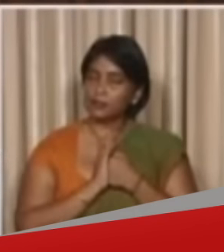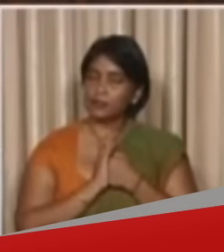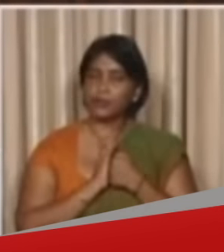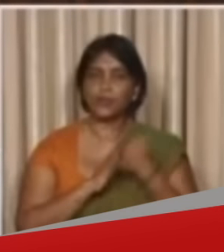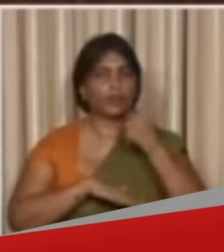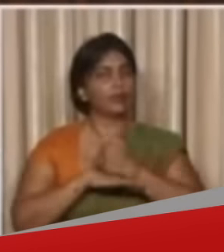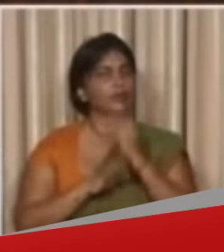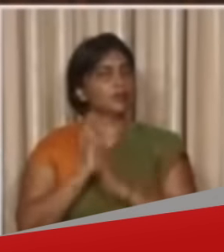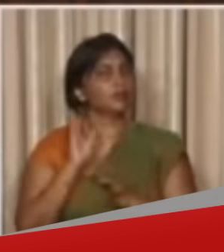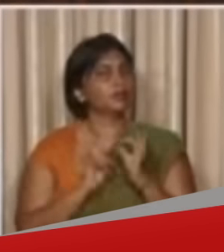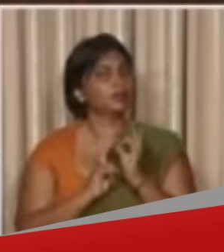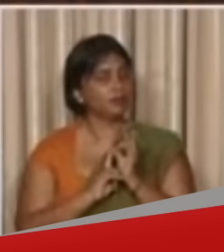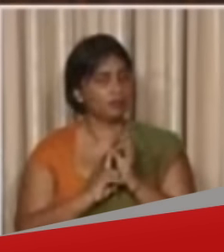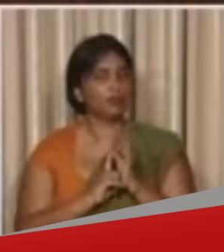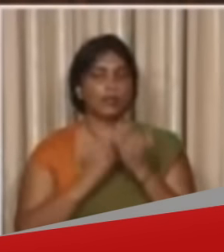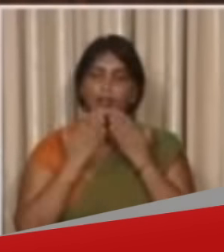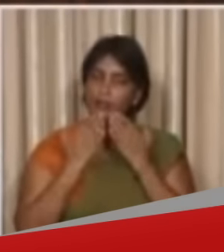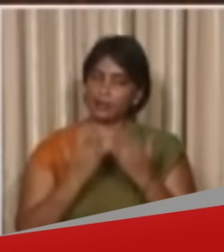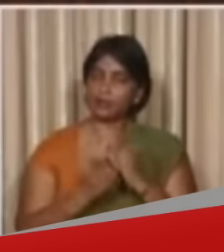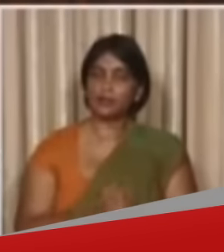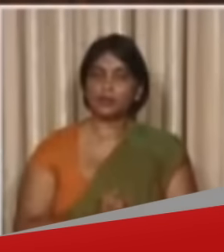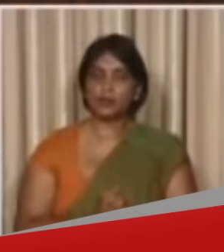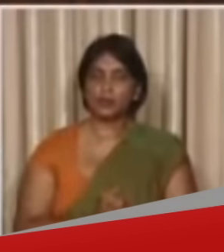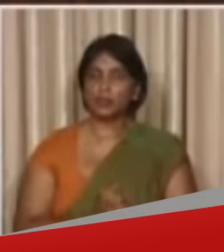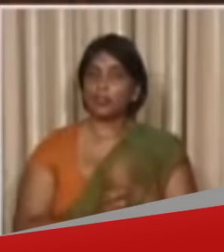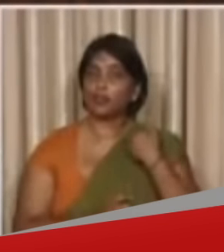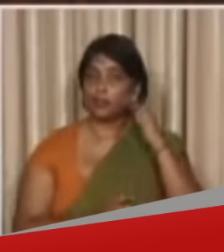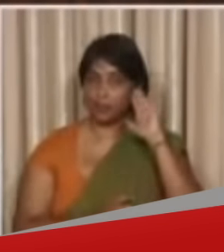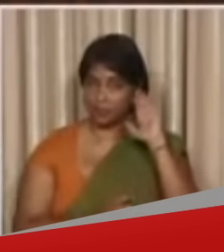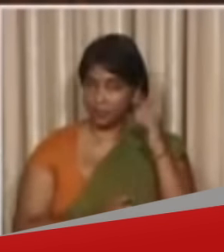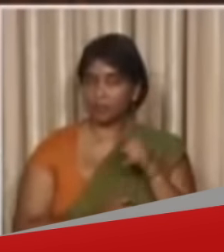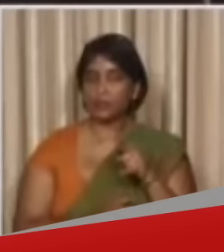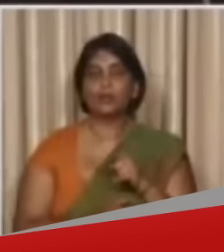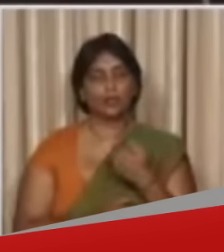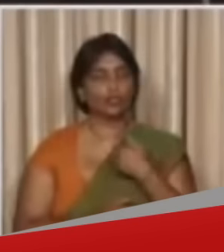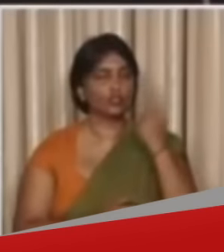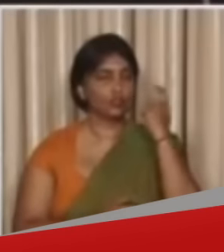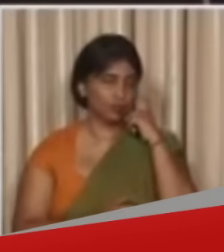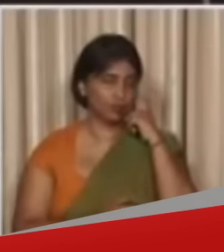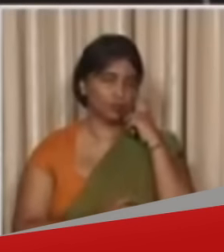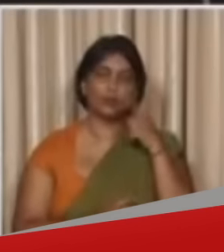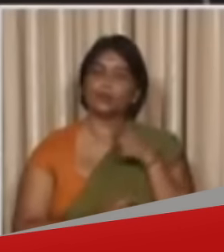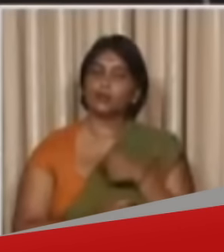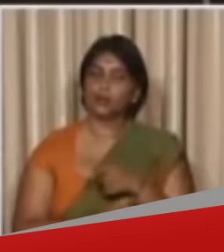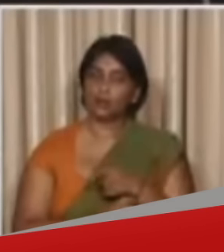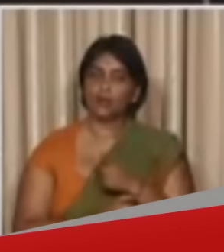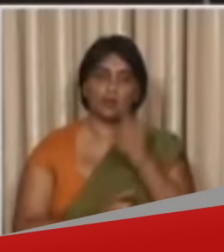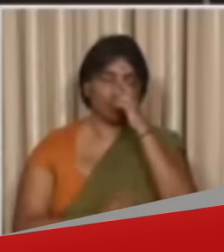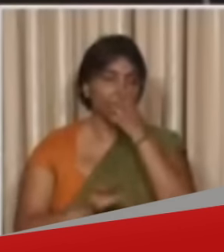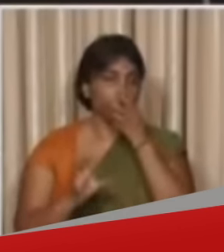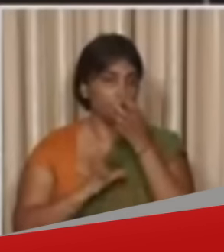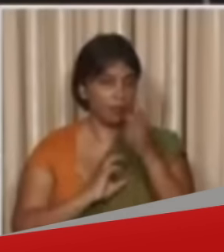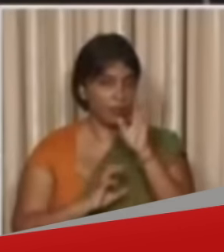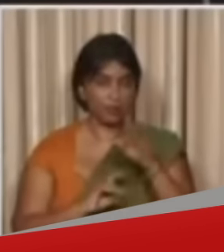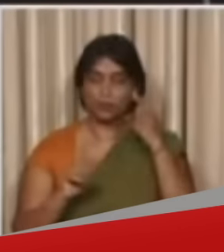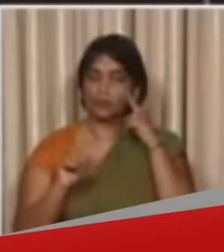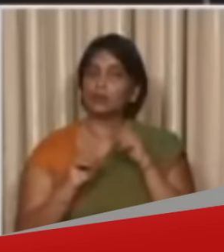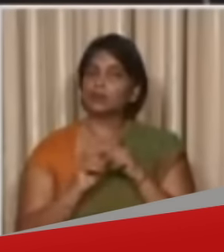මුලාසේ මන්තුමනි තුතුවන්ත වෙනවා. විශේෂයෙන්ම අපි දන්නවා මේ පාස්කු ප්‍රහාරය සම්බන්ධව